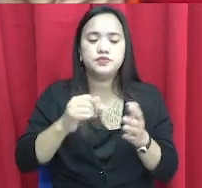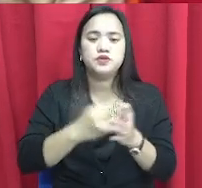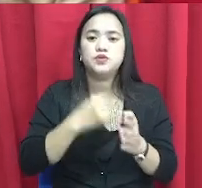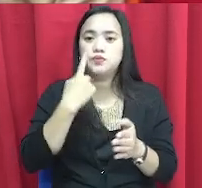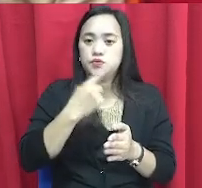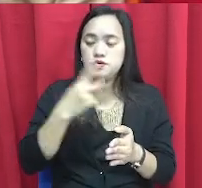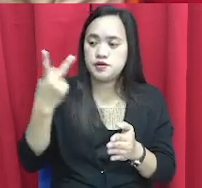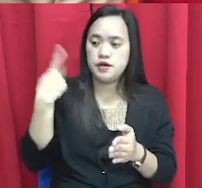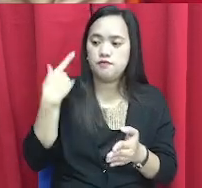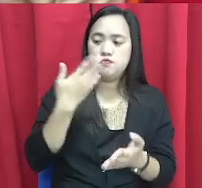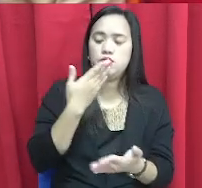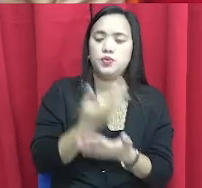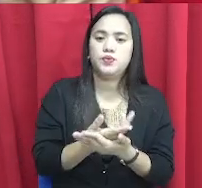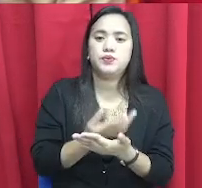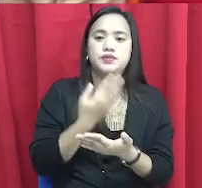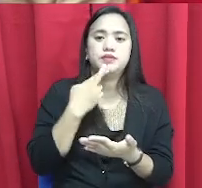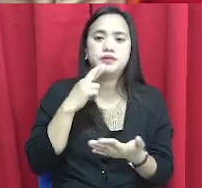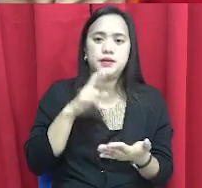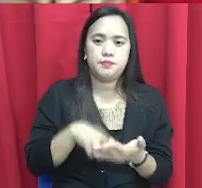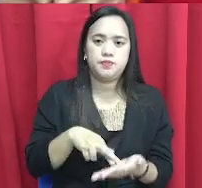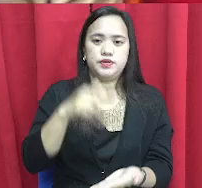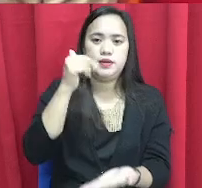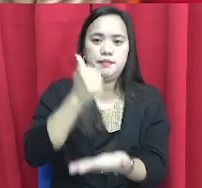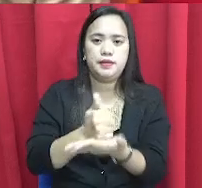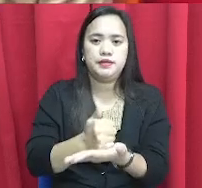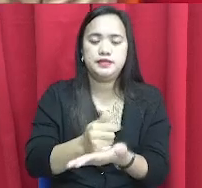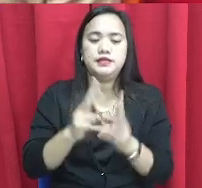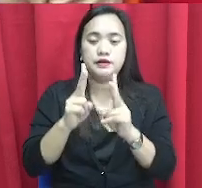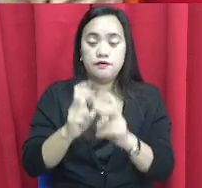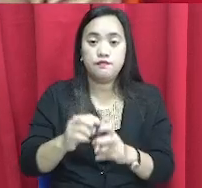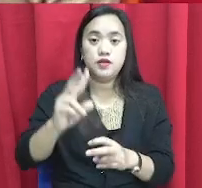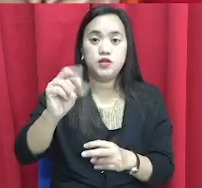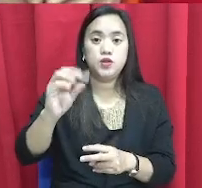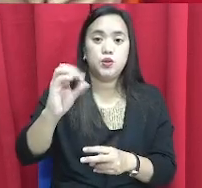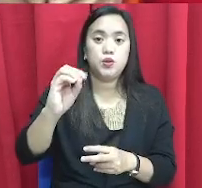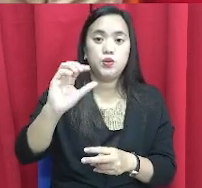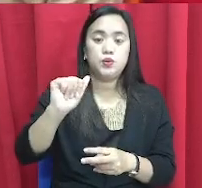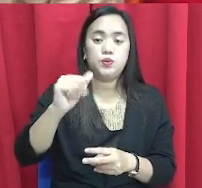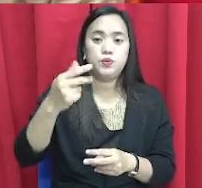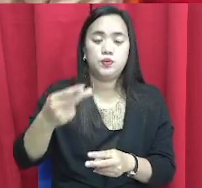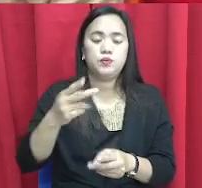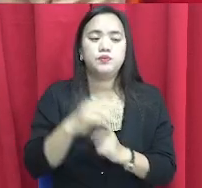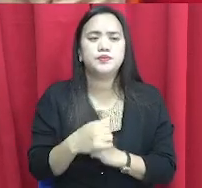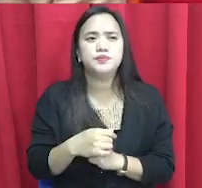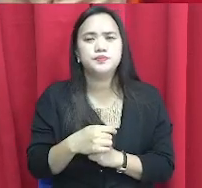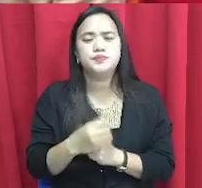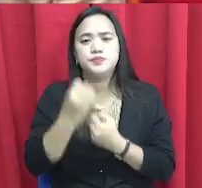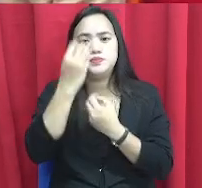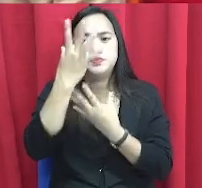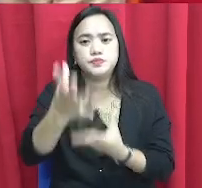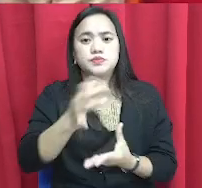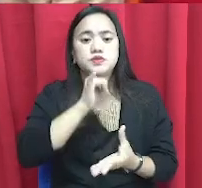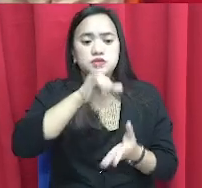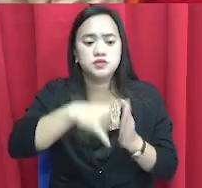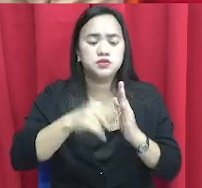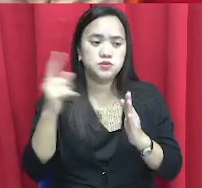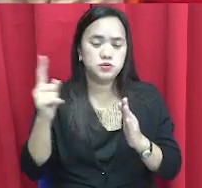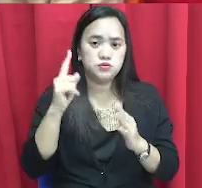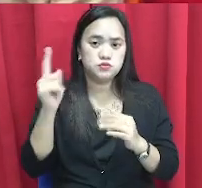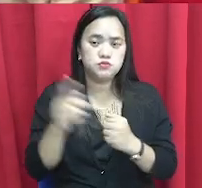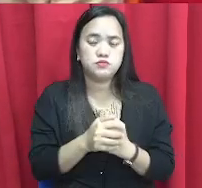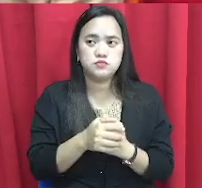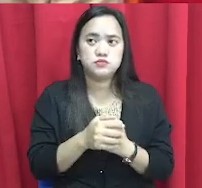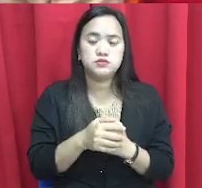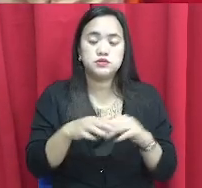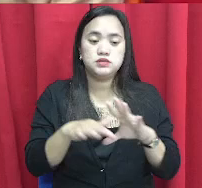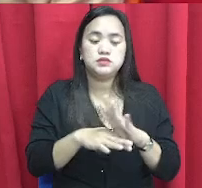obtain ng good report right ' ba maging si Noah o yung pagsunod niya sa Panginoon hindi lang siya na lang naman siya lang naman ayon